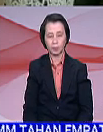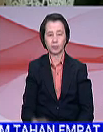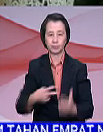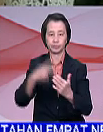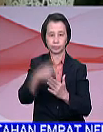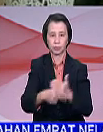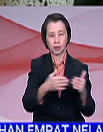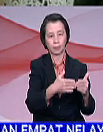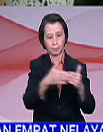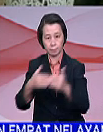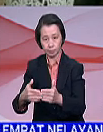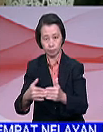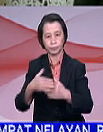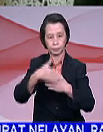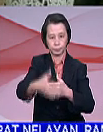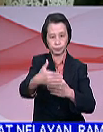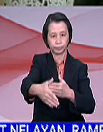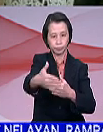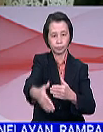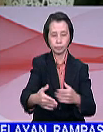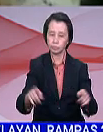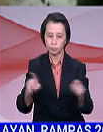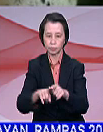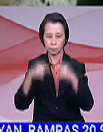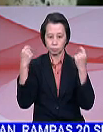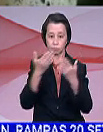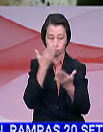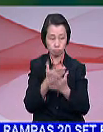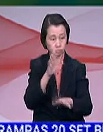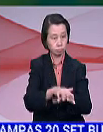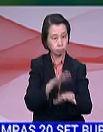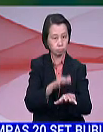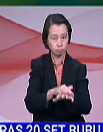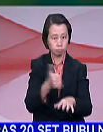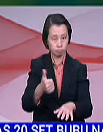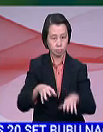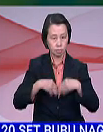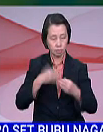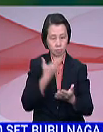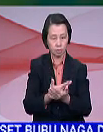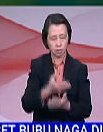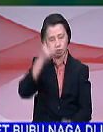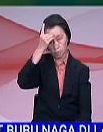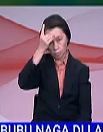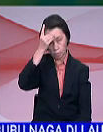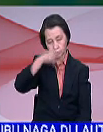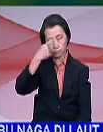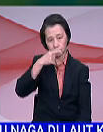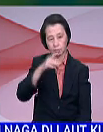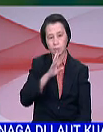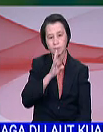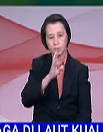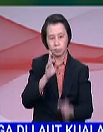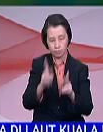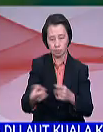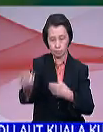Program akan diteruskan dari semasa ke semasa susulan sambutan baik yang diterima pelbagai pihak. Dato' Abdul Latif juga menyeru pihak lain untuk